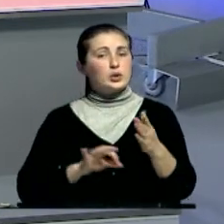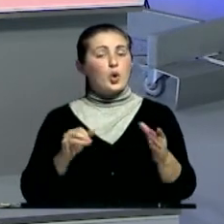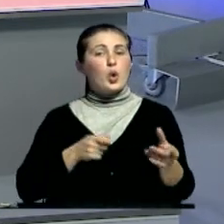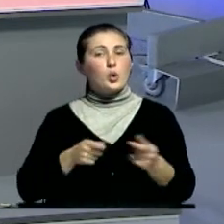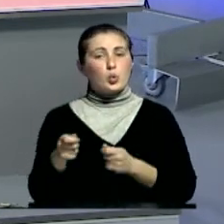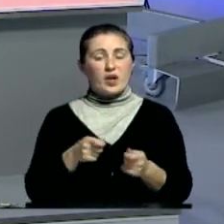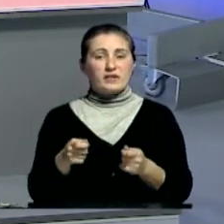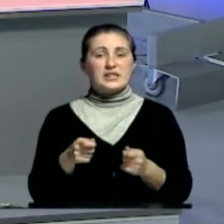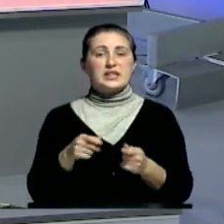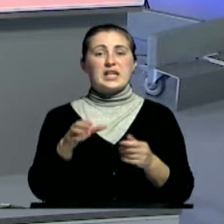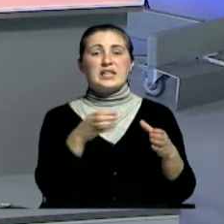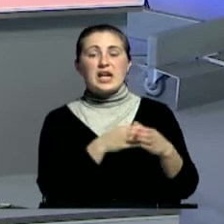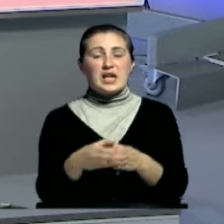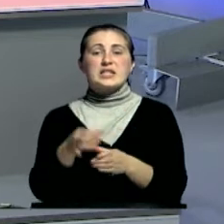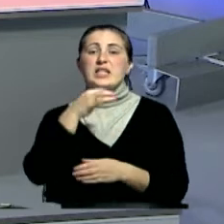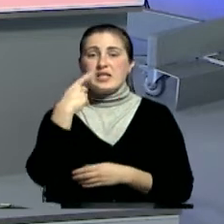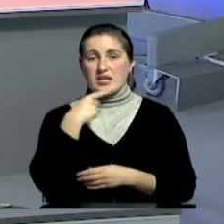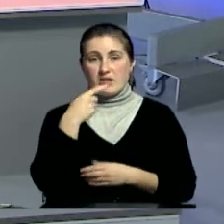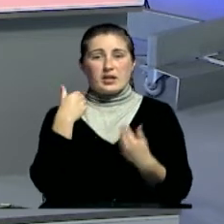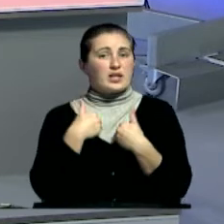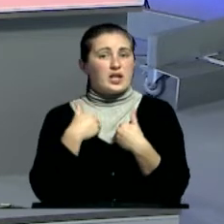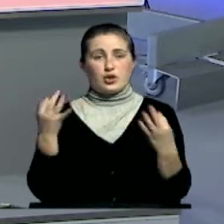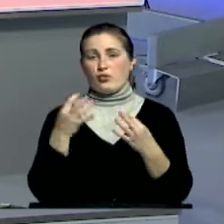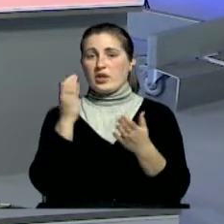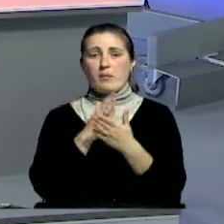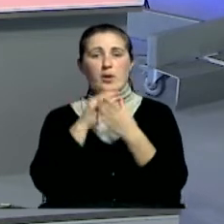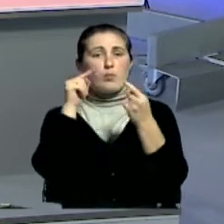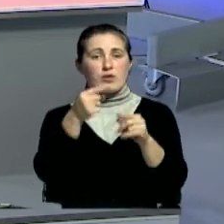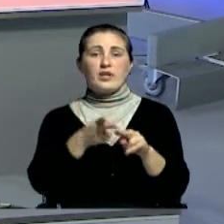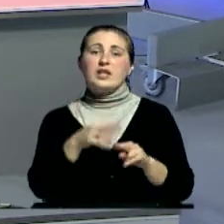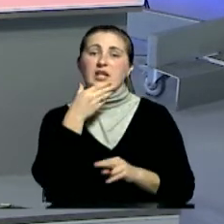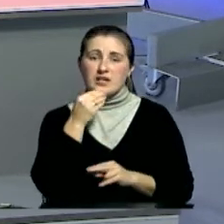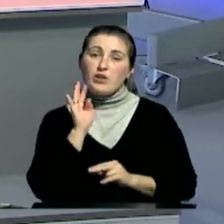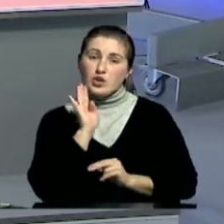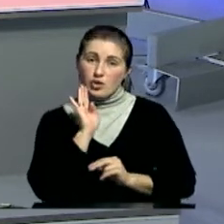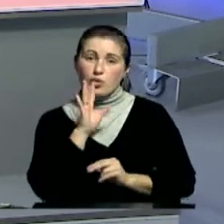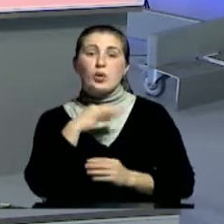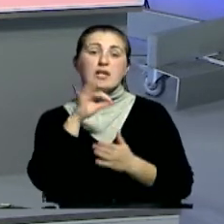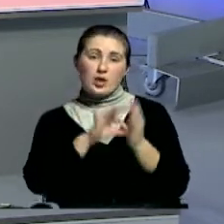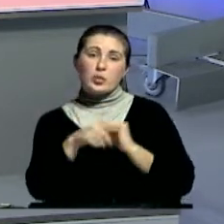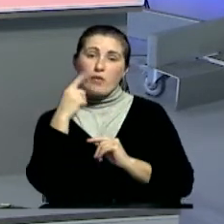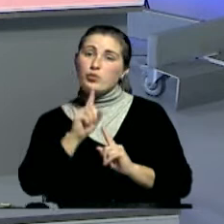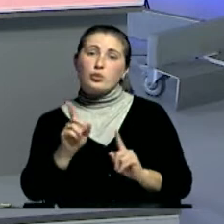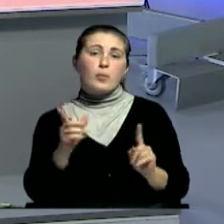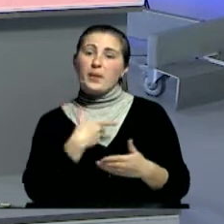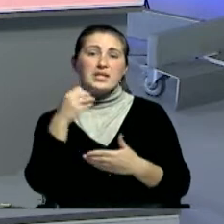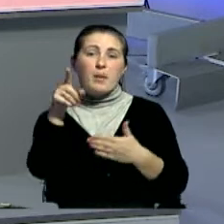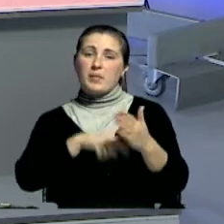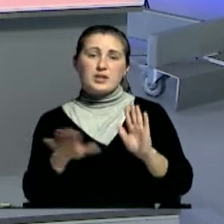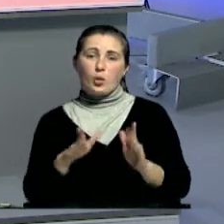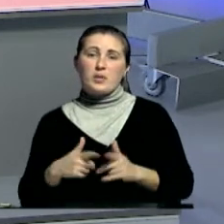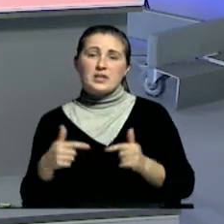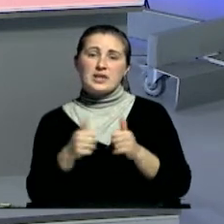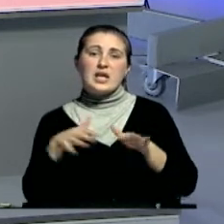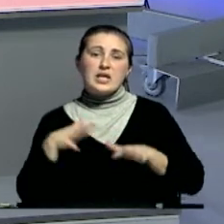руководитель делегации сказал, я ничего не имею против этой красивой женщины, но я сразу говорю, что мы не признаем